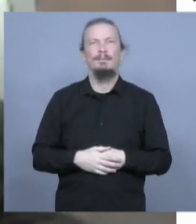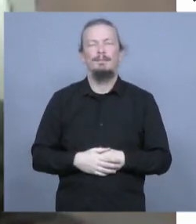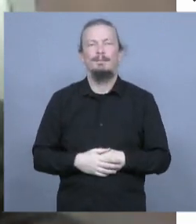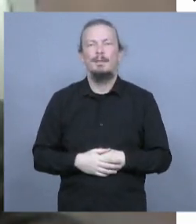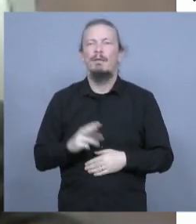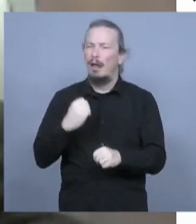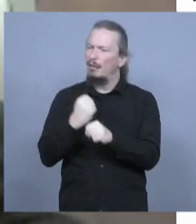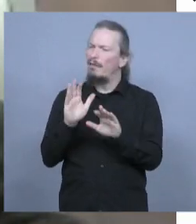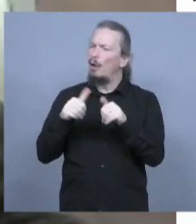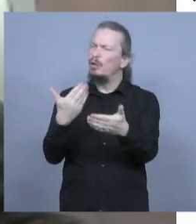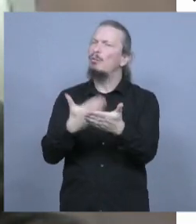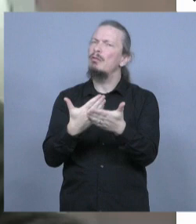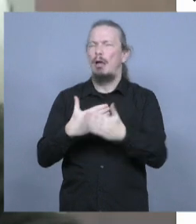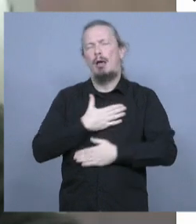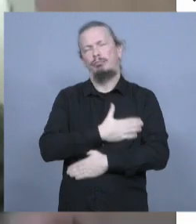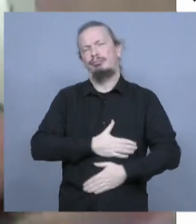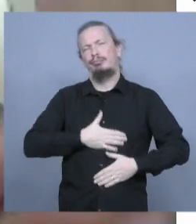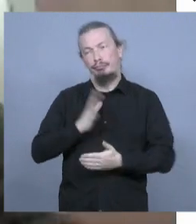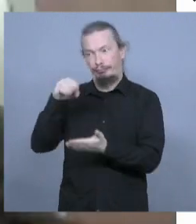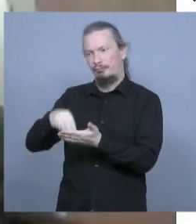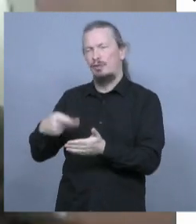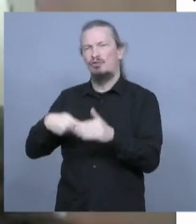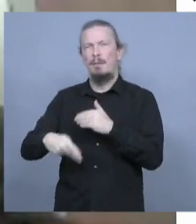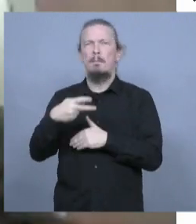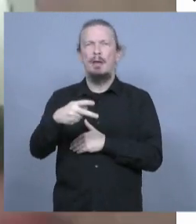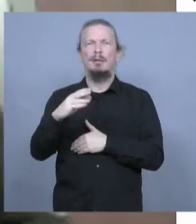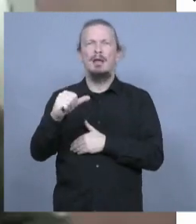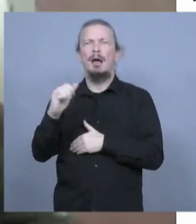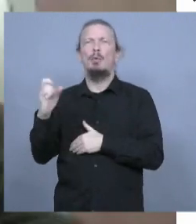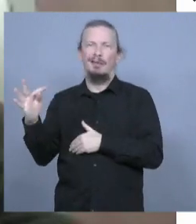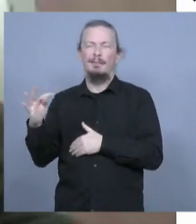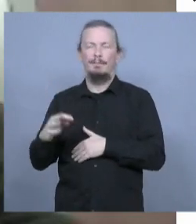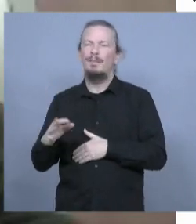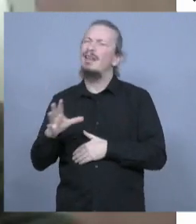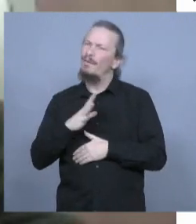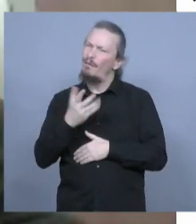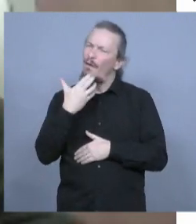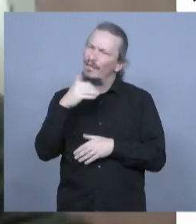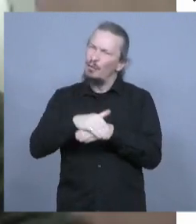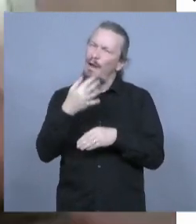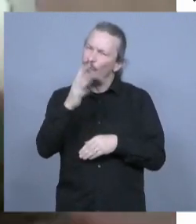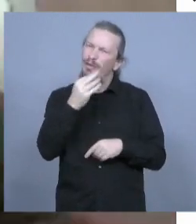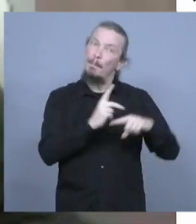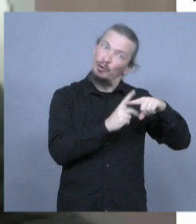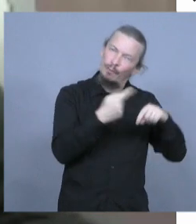poursuite de ce travail inscrit dans le PCAET et je voudrais revenir ce soir sur des plus et des moins.